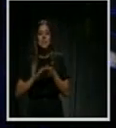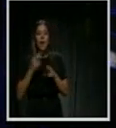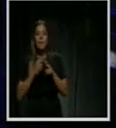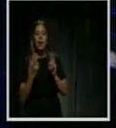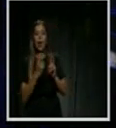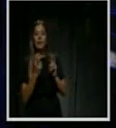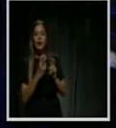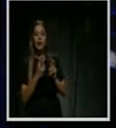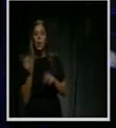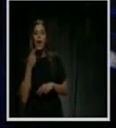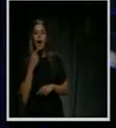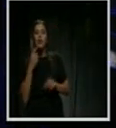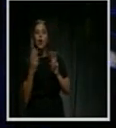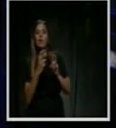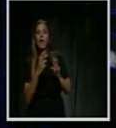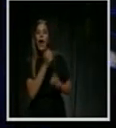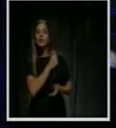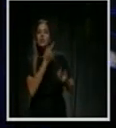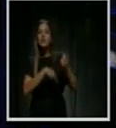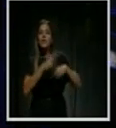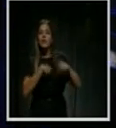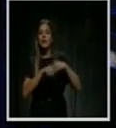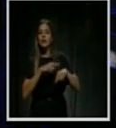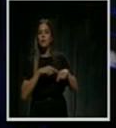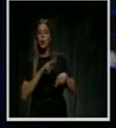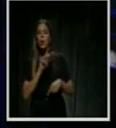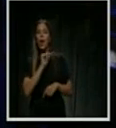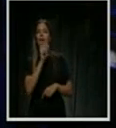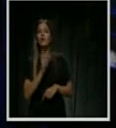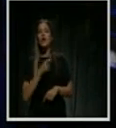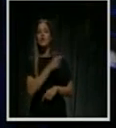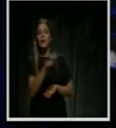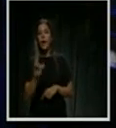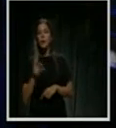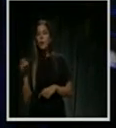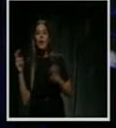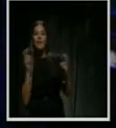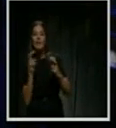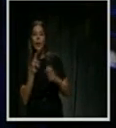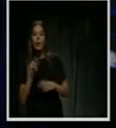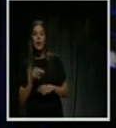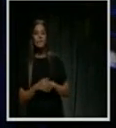l-Avukat Ġenerali. Fatti. U nfakkar ukoll, fatti nafli, fatti li qed tattakkom. Fatti li qed tattakkom. U